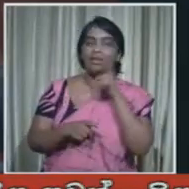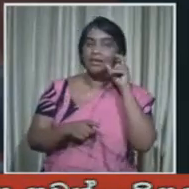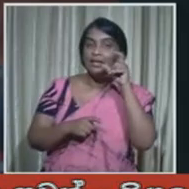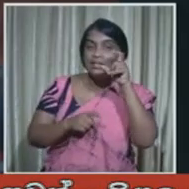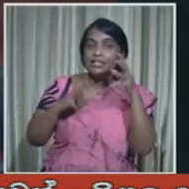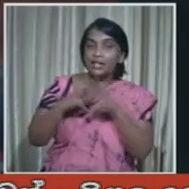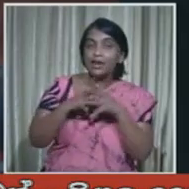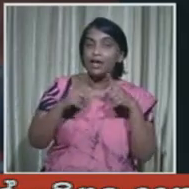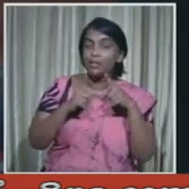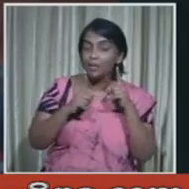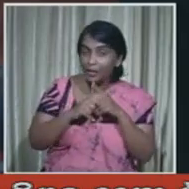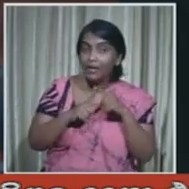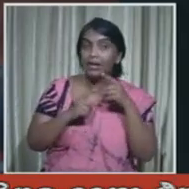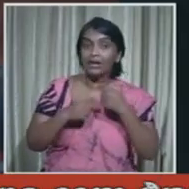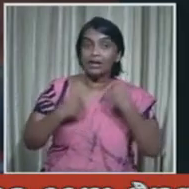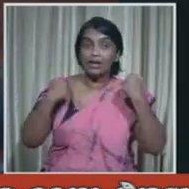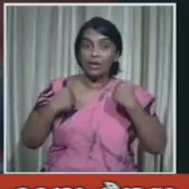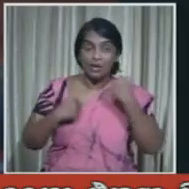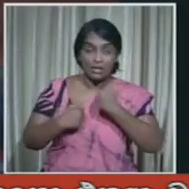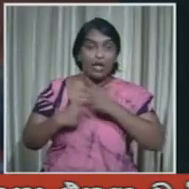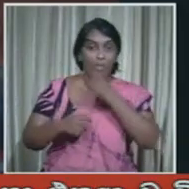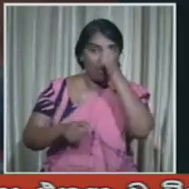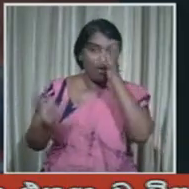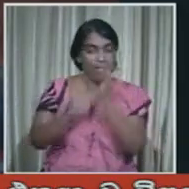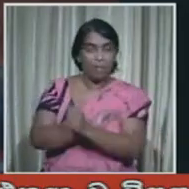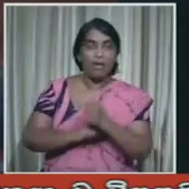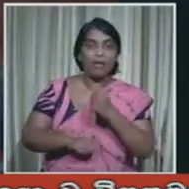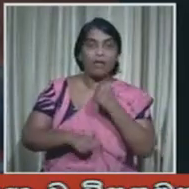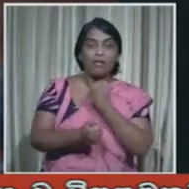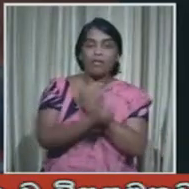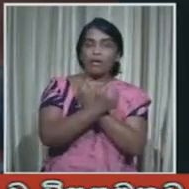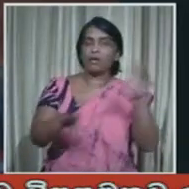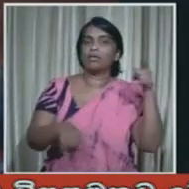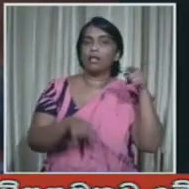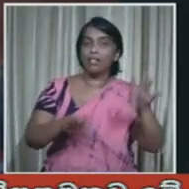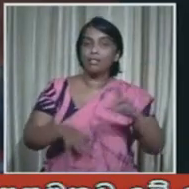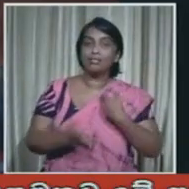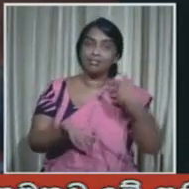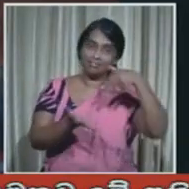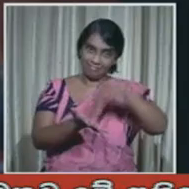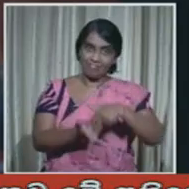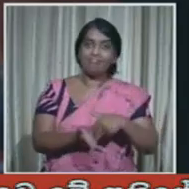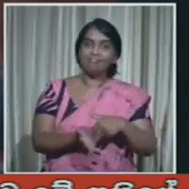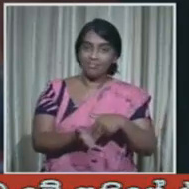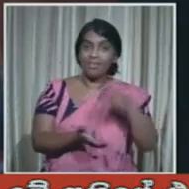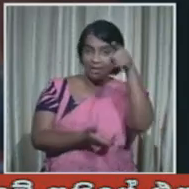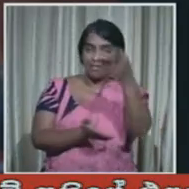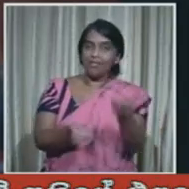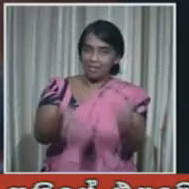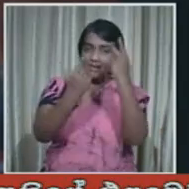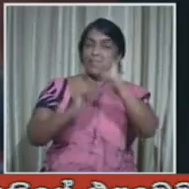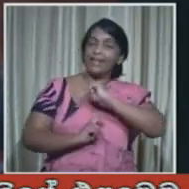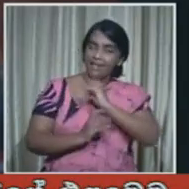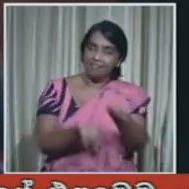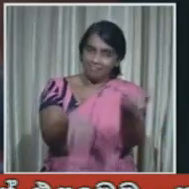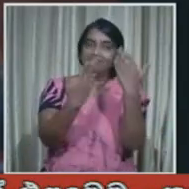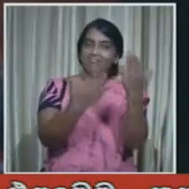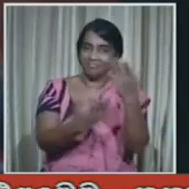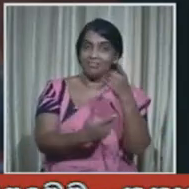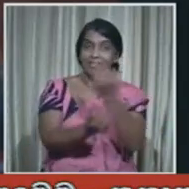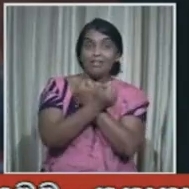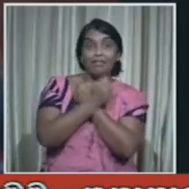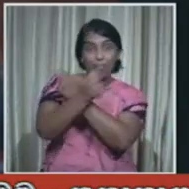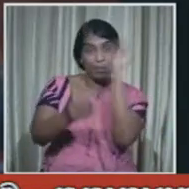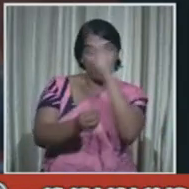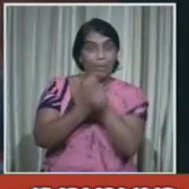සම්පකාර සභාපතිරට හොරගම් කරලා ආණ්ඩුව ඇවිල්ලා අල්ලස්සන වෙන්නේ නිදහස් වුණා දැන් කෑ නැගිටින්න ඕන ඔයා නැගිටින්න නැත්තම් කවුද නැගිටින්නේ ඔයා හිරේ යන්න